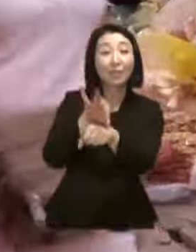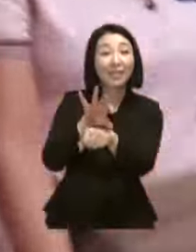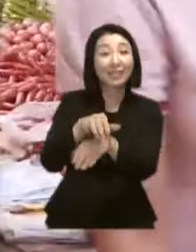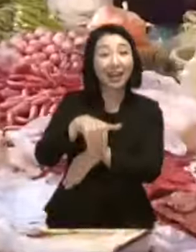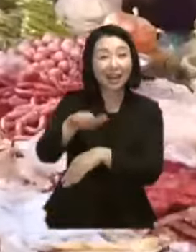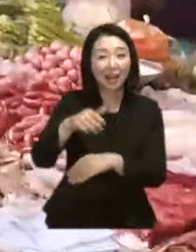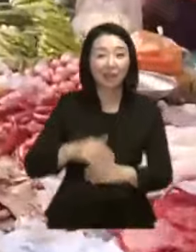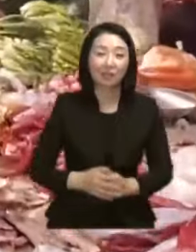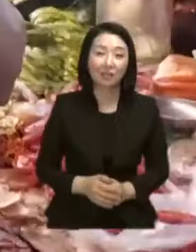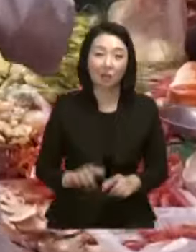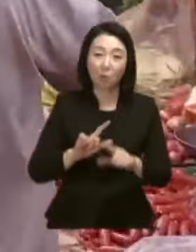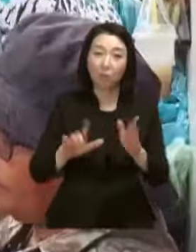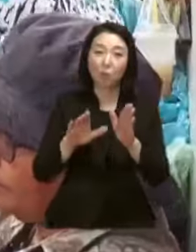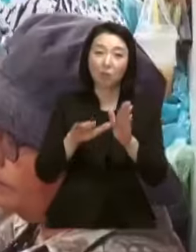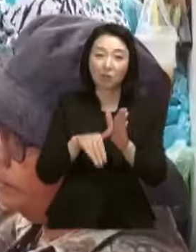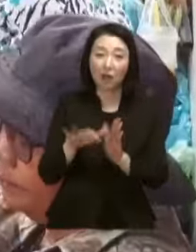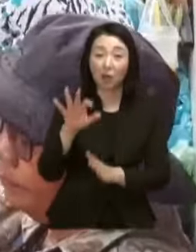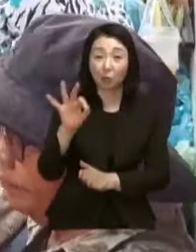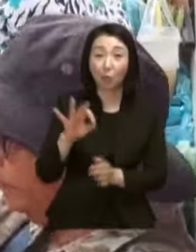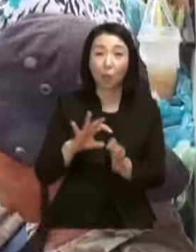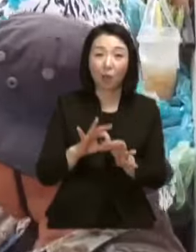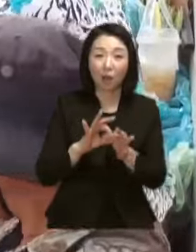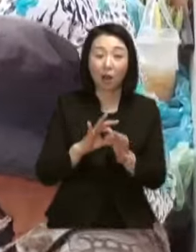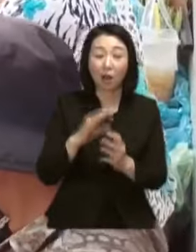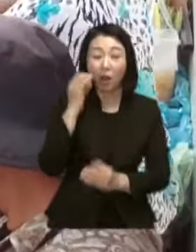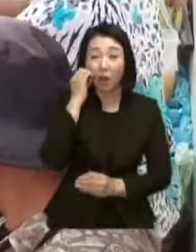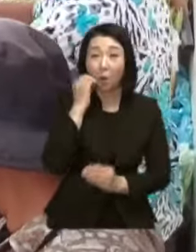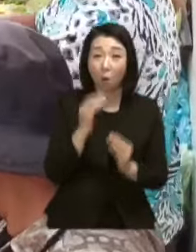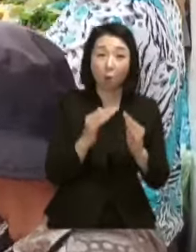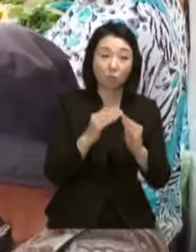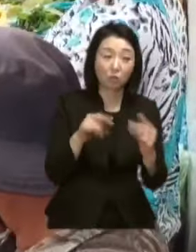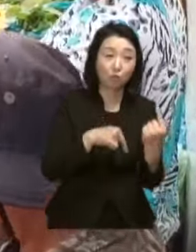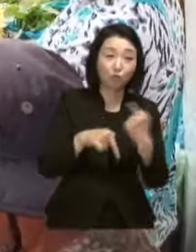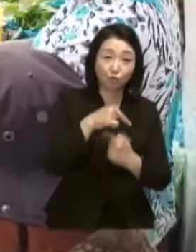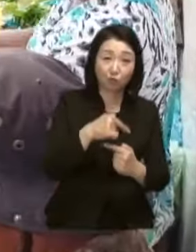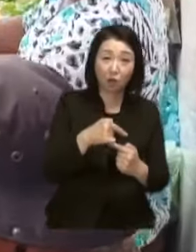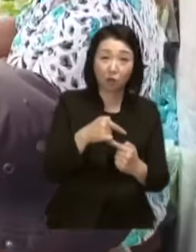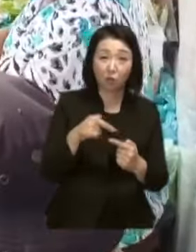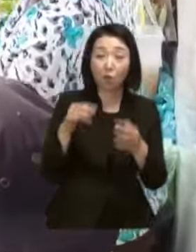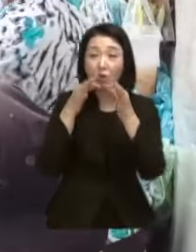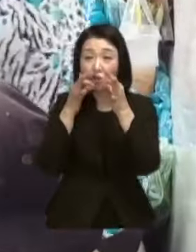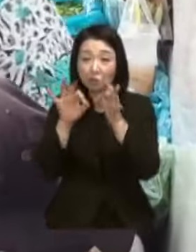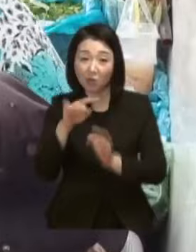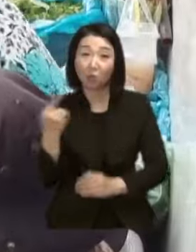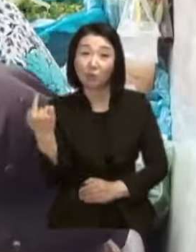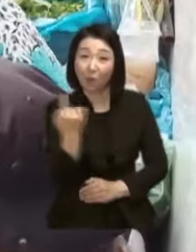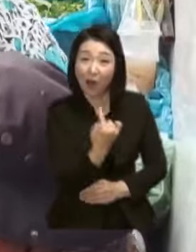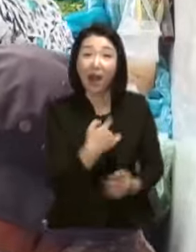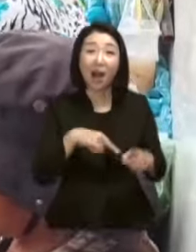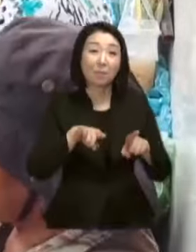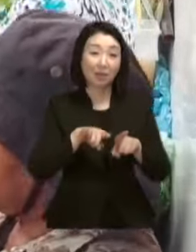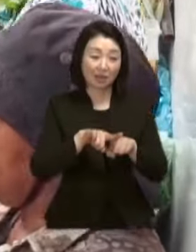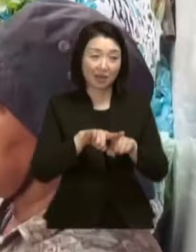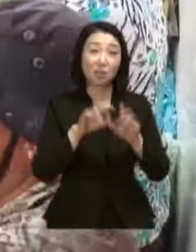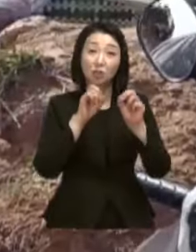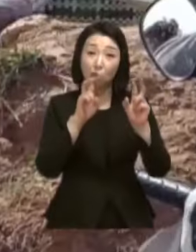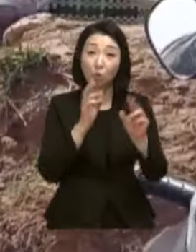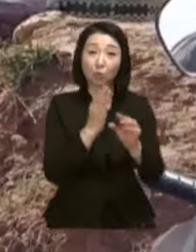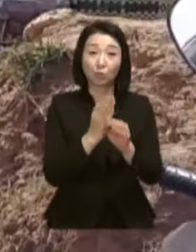평일엔 재정을 위해 프놈펜에서 홈스테이를 운영하다 금요일에 이곳으로 와 동역하고 있는데